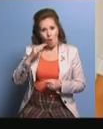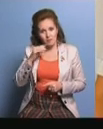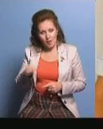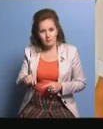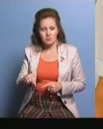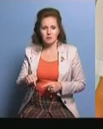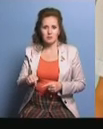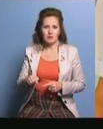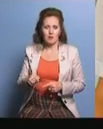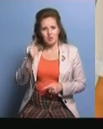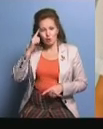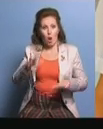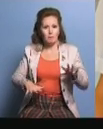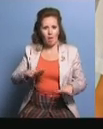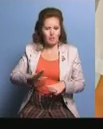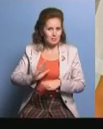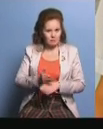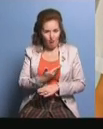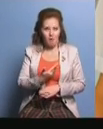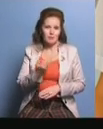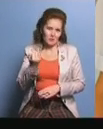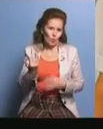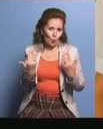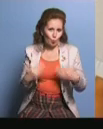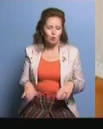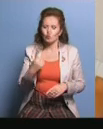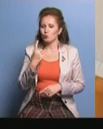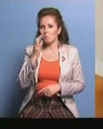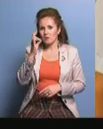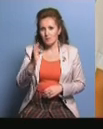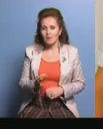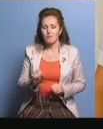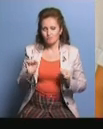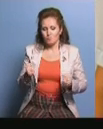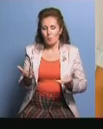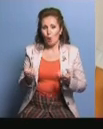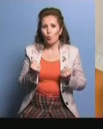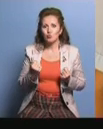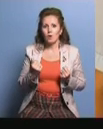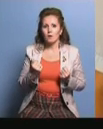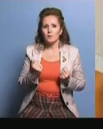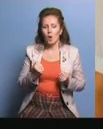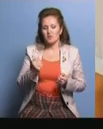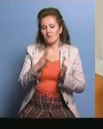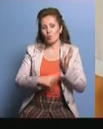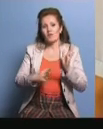снял эти сомнения и уже 100%, можно сказать, это получил. 99. Да,